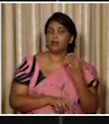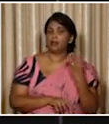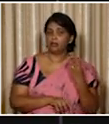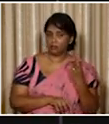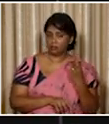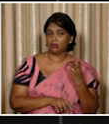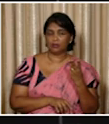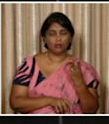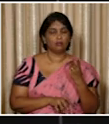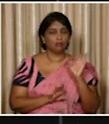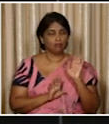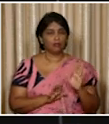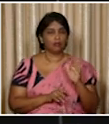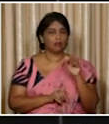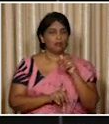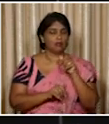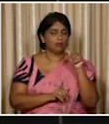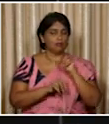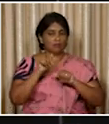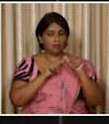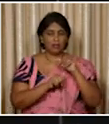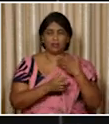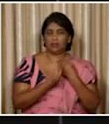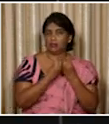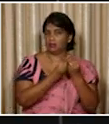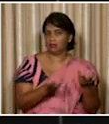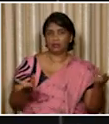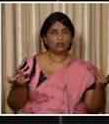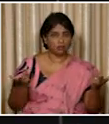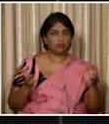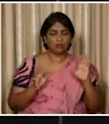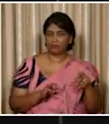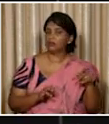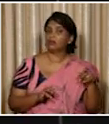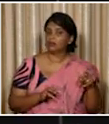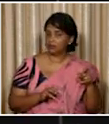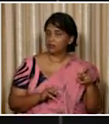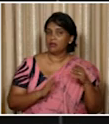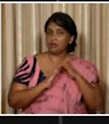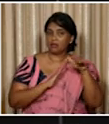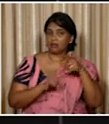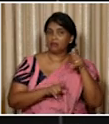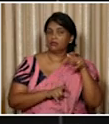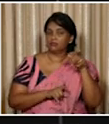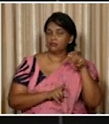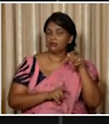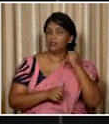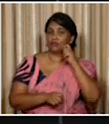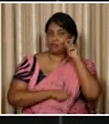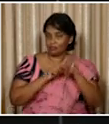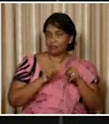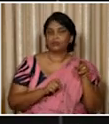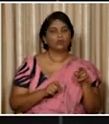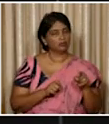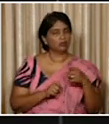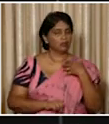அங்கு கொண்டு சென்றவர்களும் குறிப்பிடுகிறார்கள். வைத்தியர்களின் அசம்பந்த போக்கே மரணத்துக்கு காரணம் என அந்த மக்கள் இன்றும் கொதித்து போயிருக்கிறார்கள். அதனால்